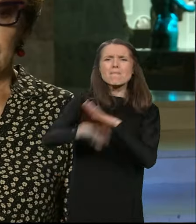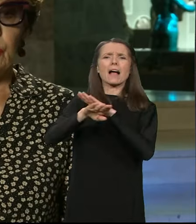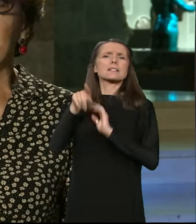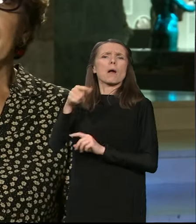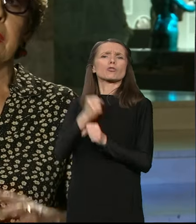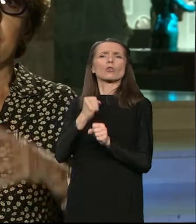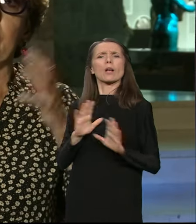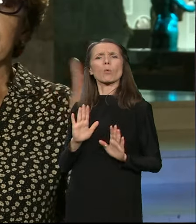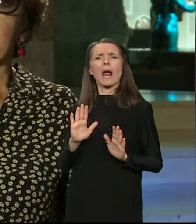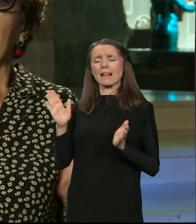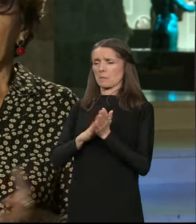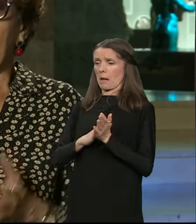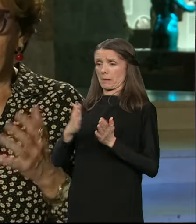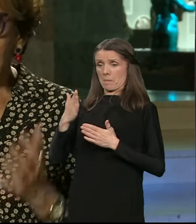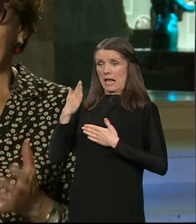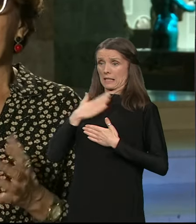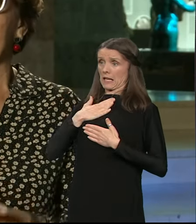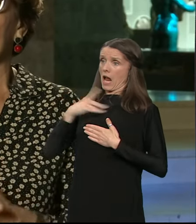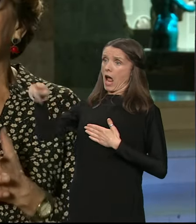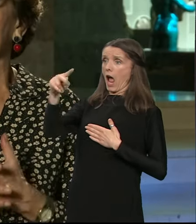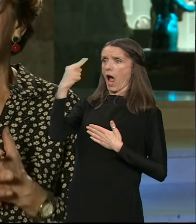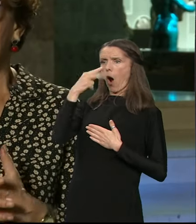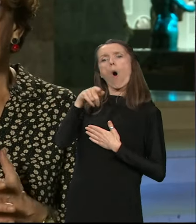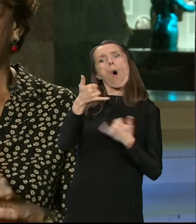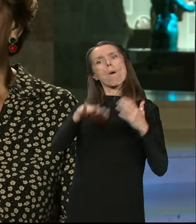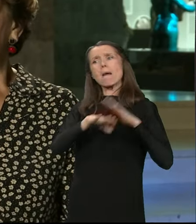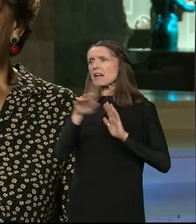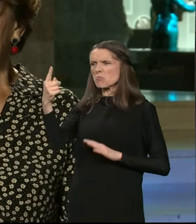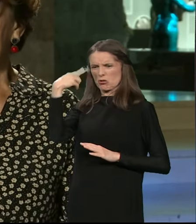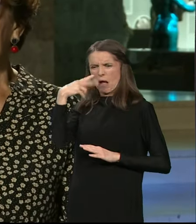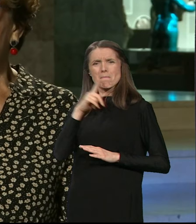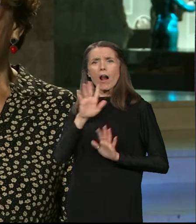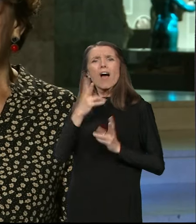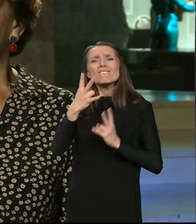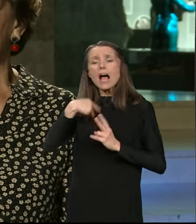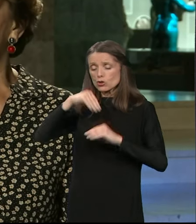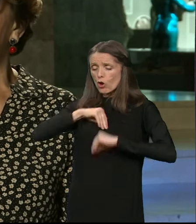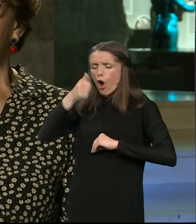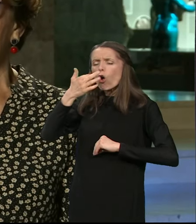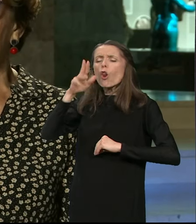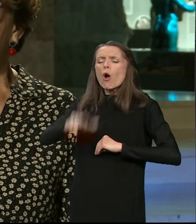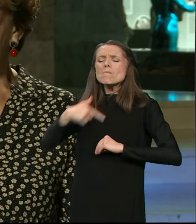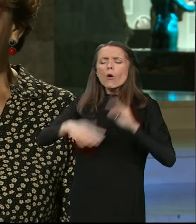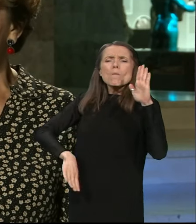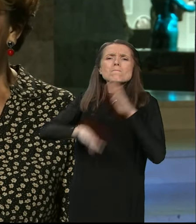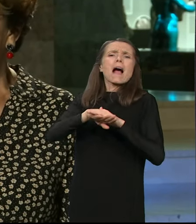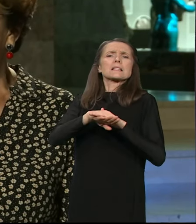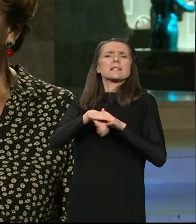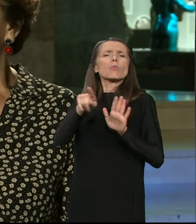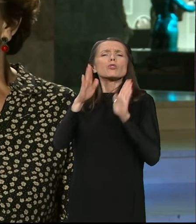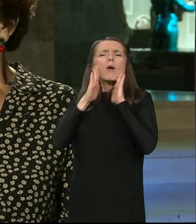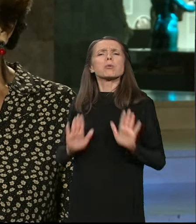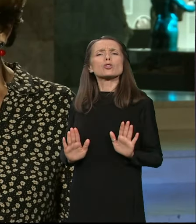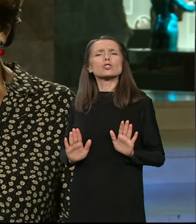maksimum ne mora da bude maksimum, ne znam, ali je vaš maksimum i to je pošteno. I onda kad to čovek uradi, on može da bude miran i